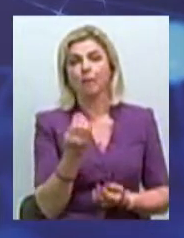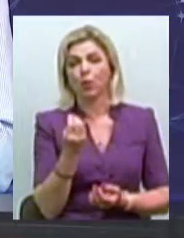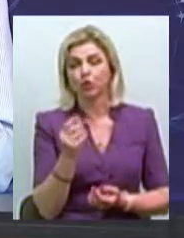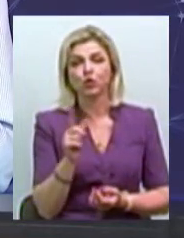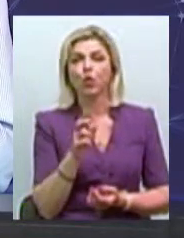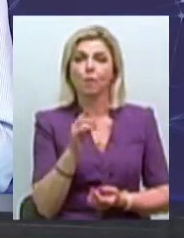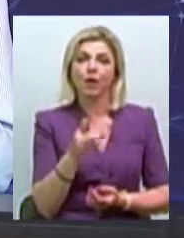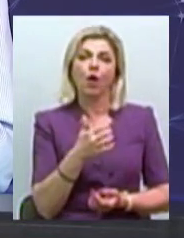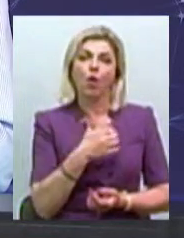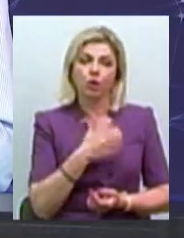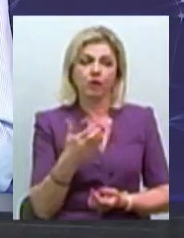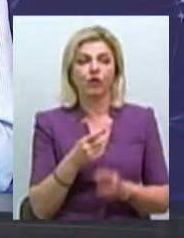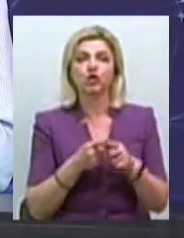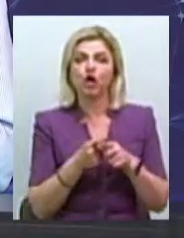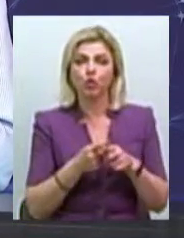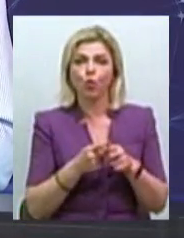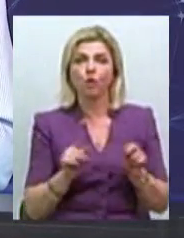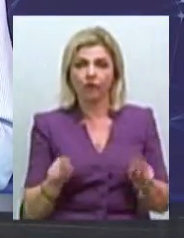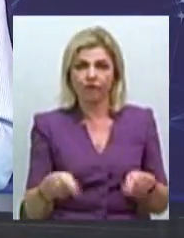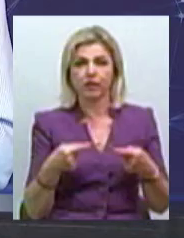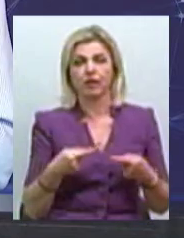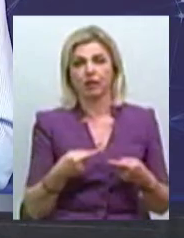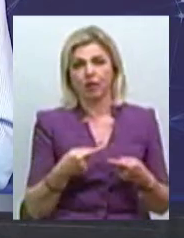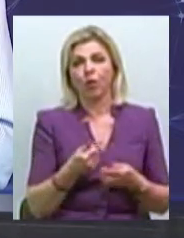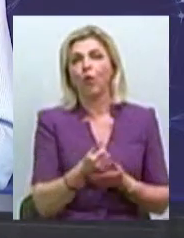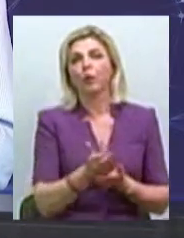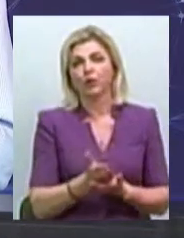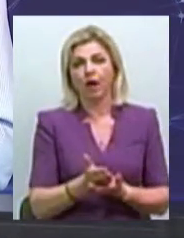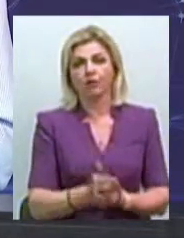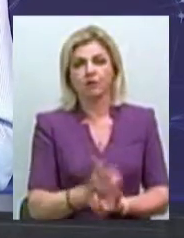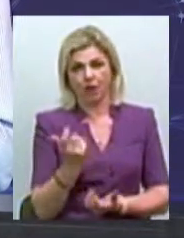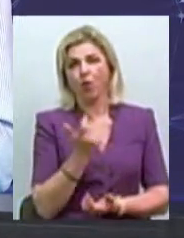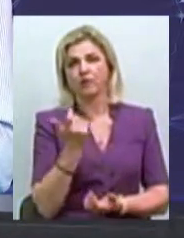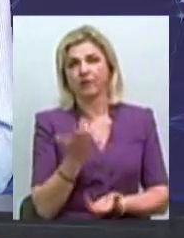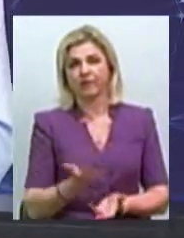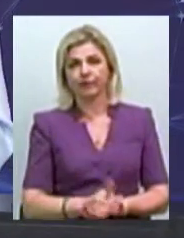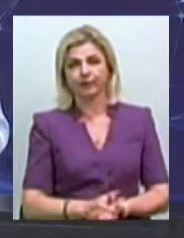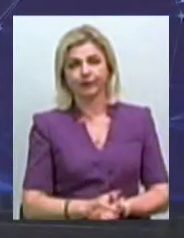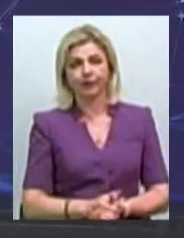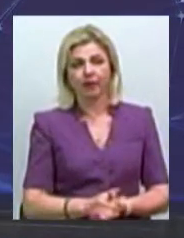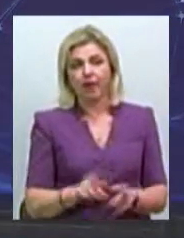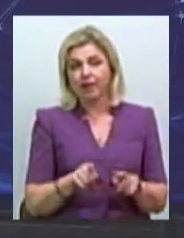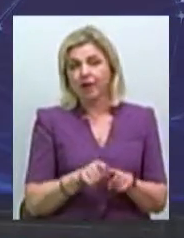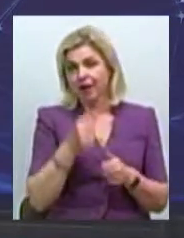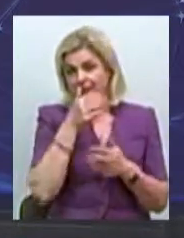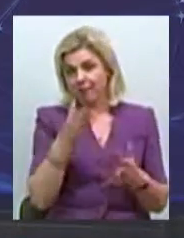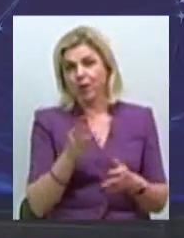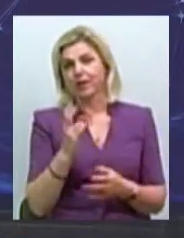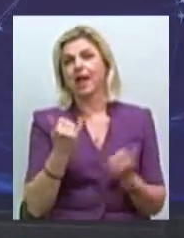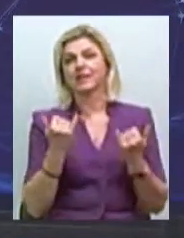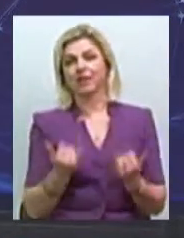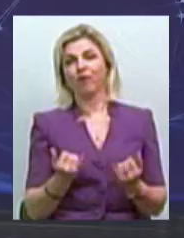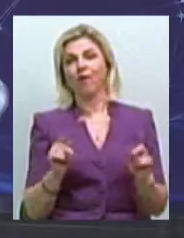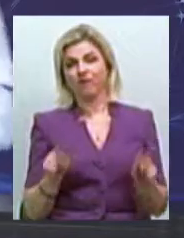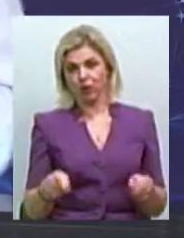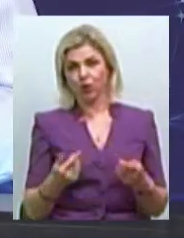хоча б частково відновити комунікації? Ну, ви знаєте, так не можна казати, що на сьогоднішній день